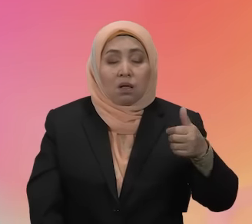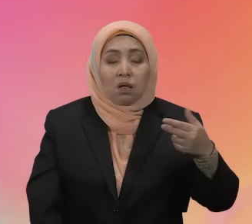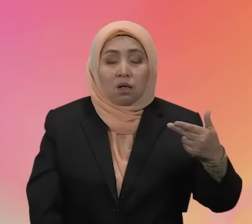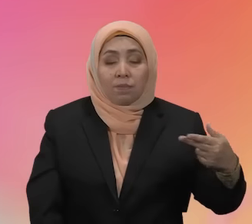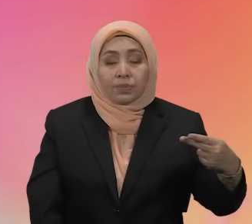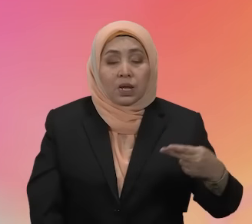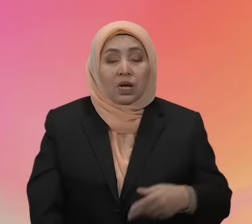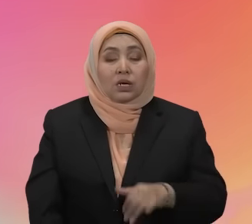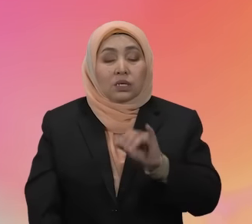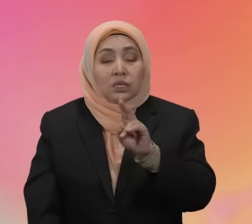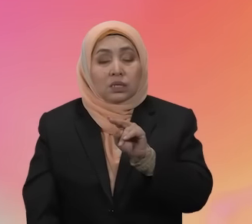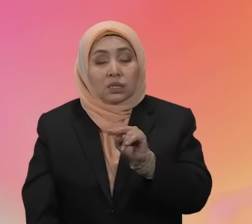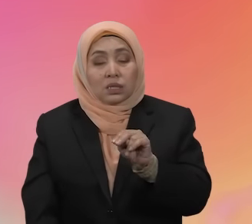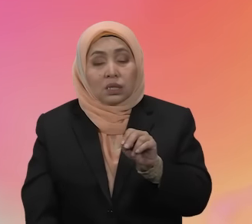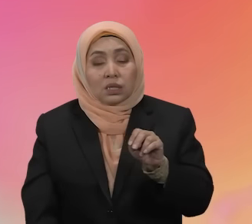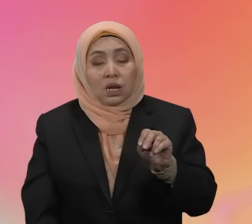الله.